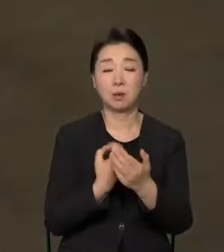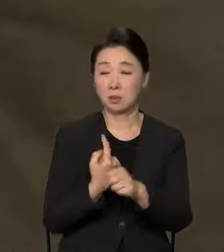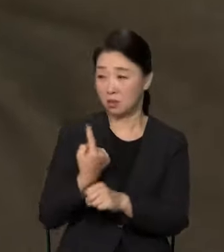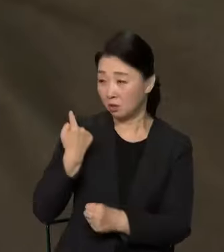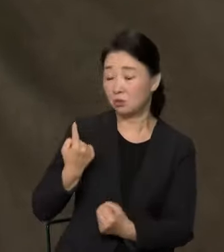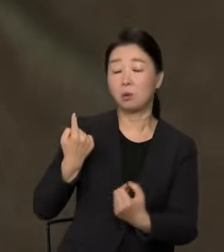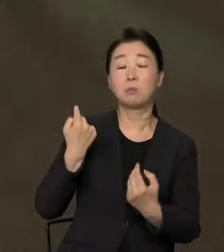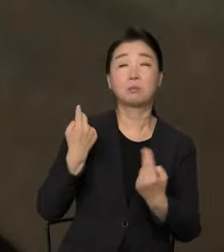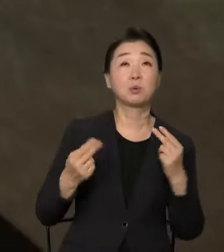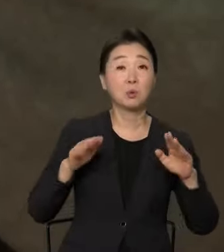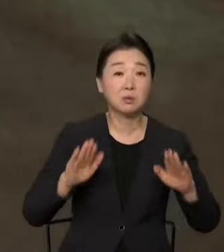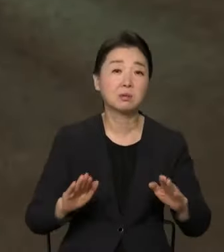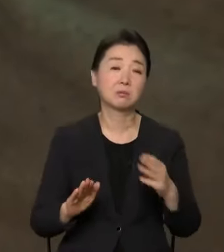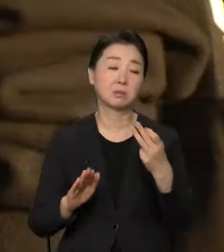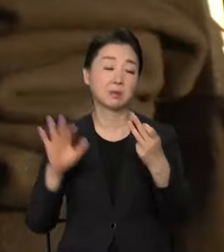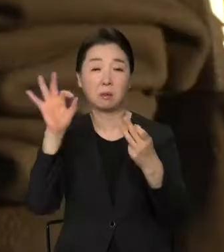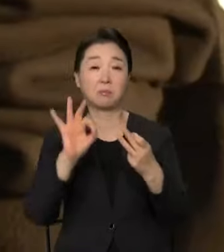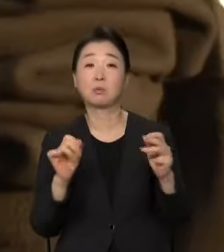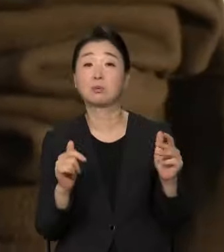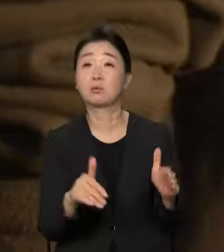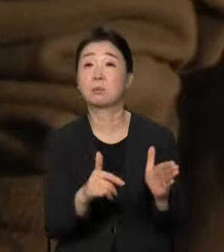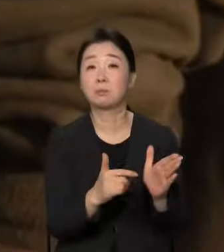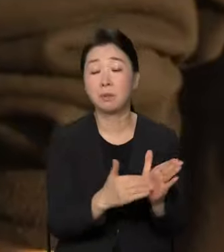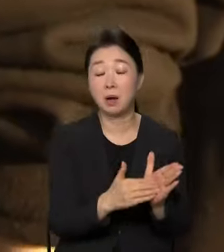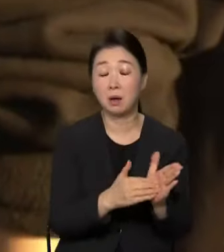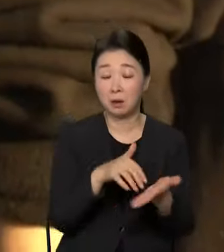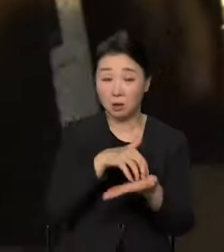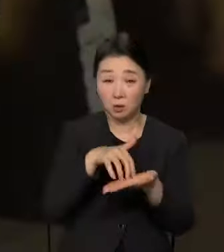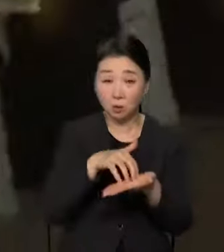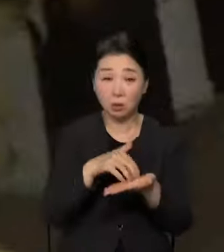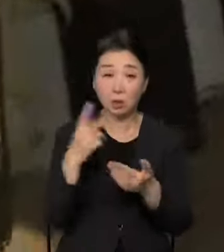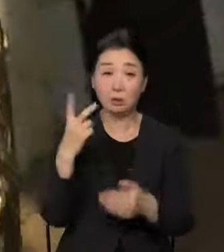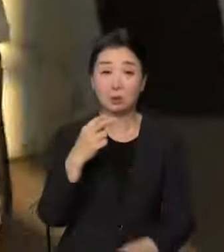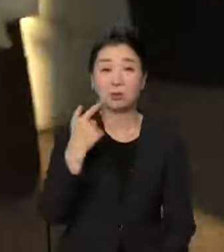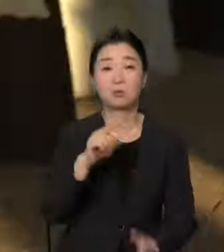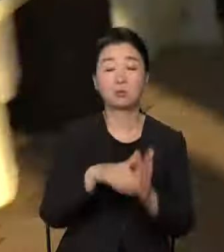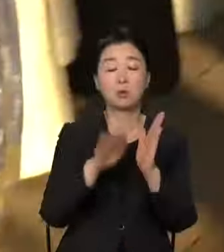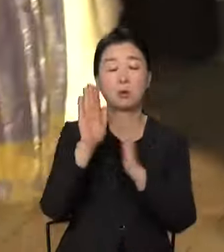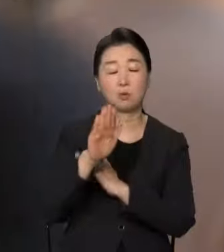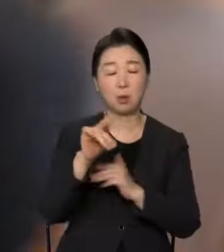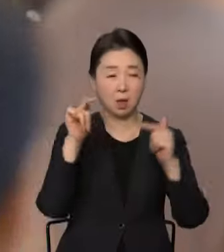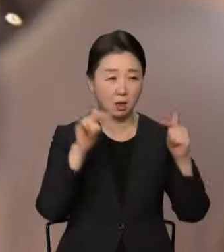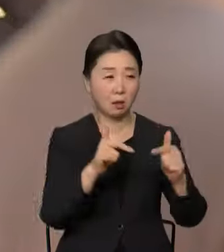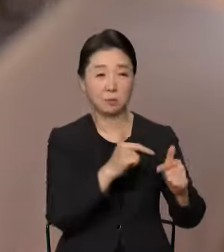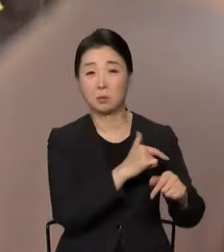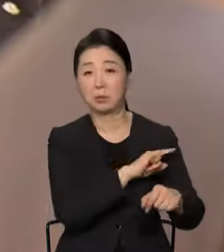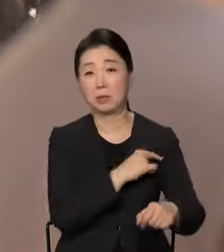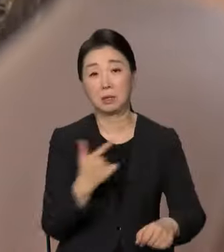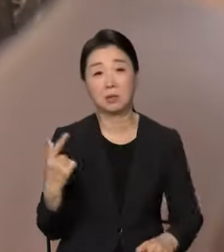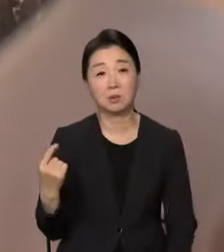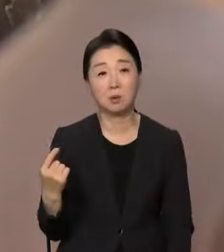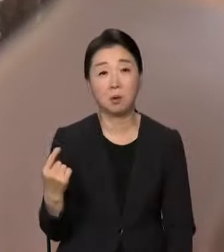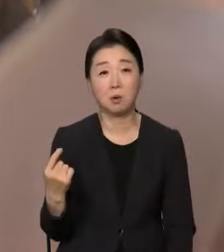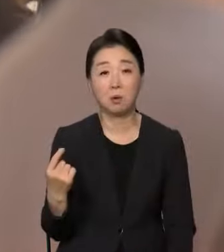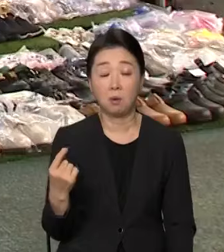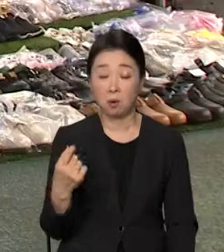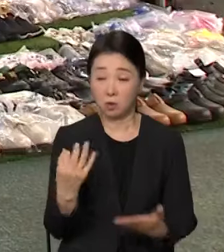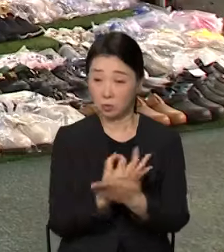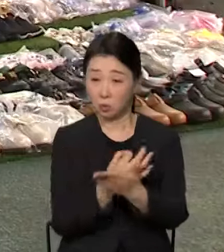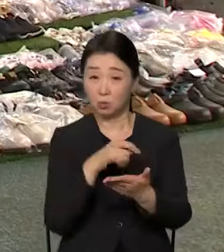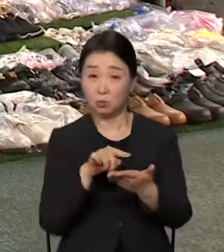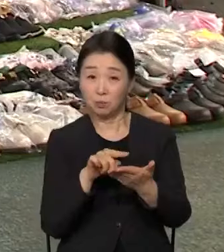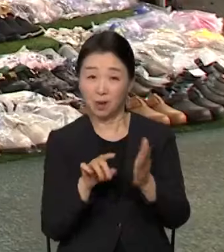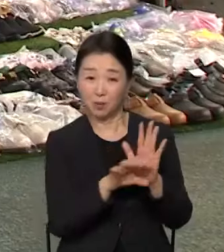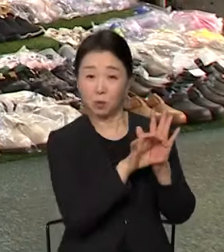13%나 줄었습니다. 통계가 집계된 2006년 이후 가장 큰 감소폭입니다. 소득 수준 자체도 코로나19